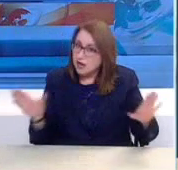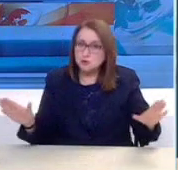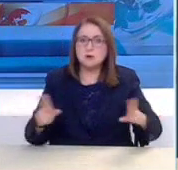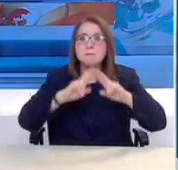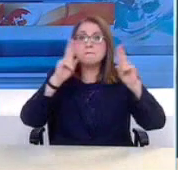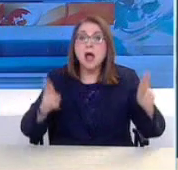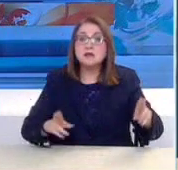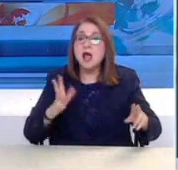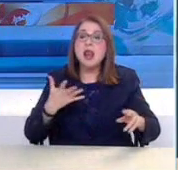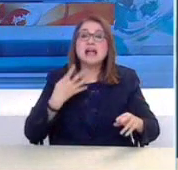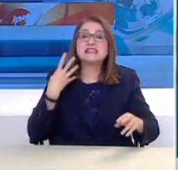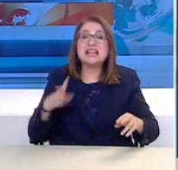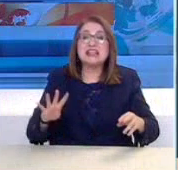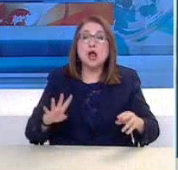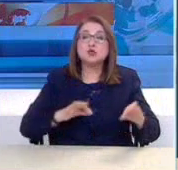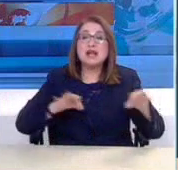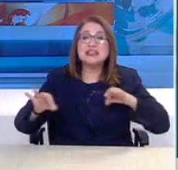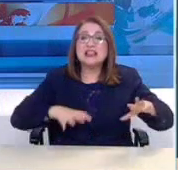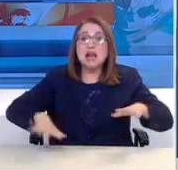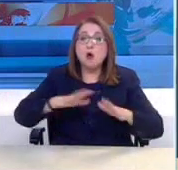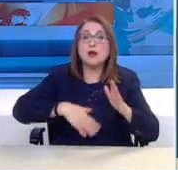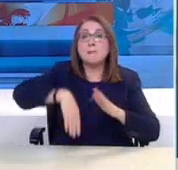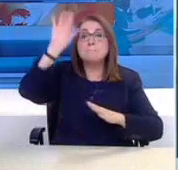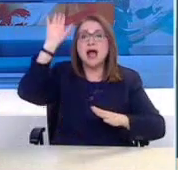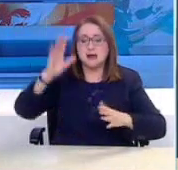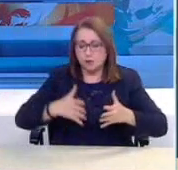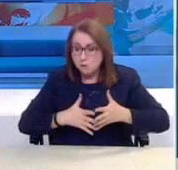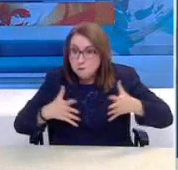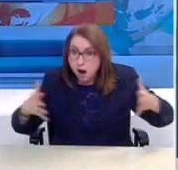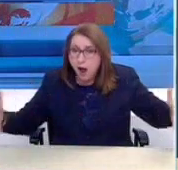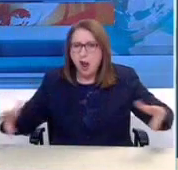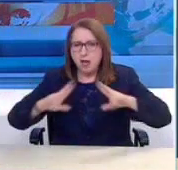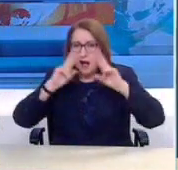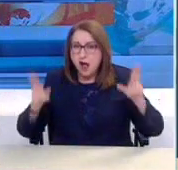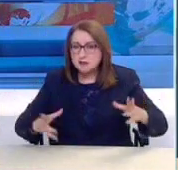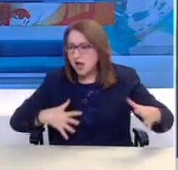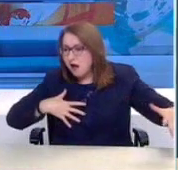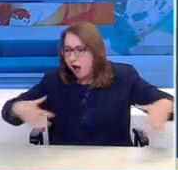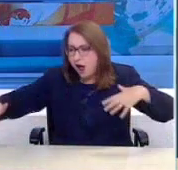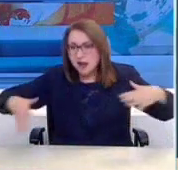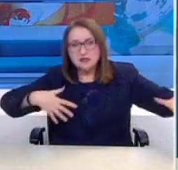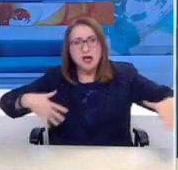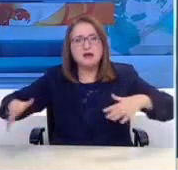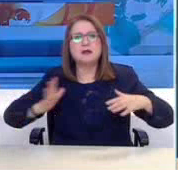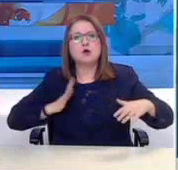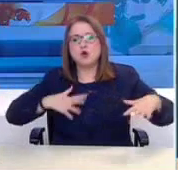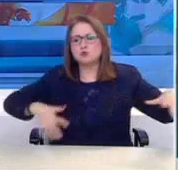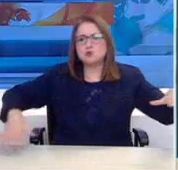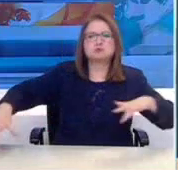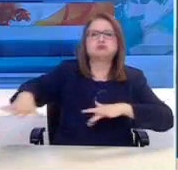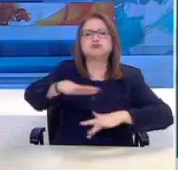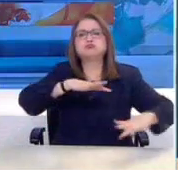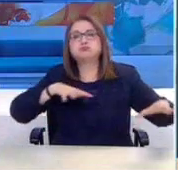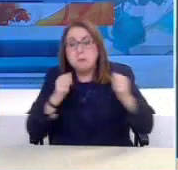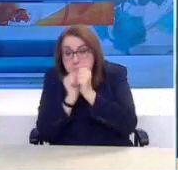Παντού δυσκολίες, παντού αποστάσεις, παντού υγιεινή. Τα ερωτηματικά για την αποτελεσματικότητα αυτών της